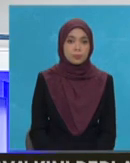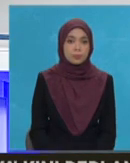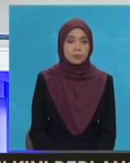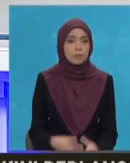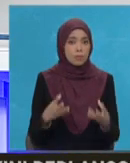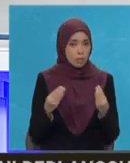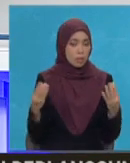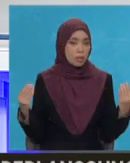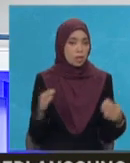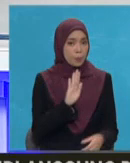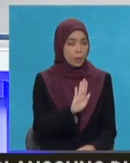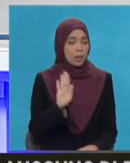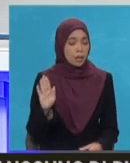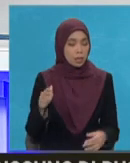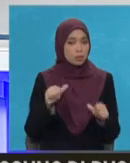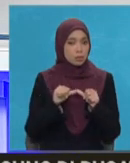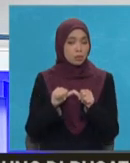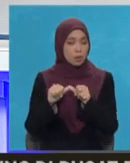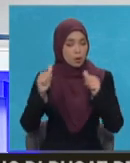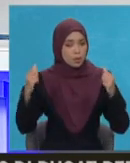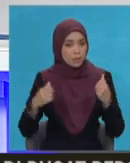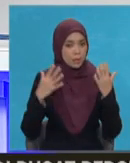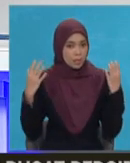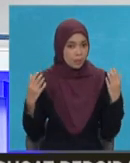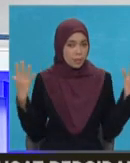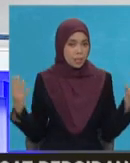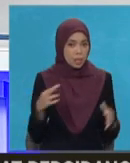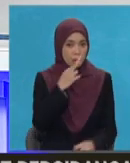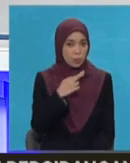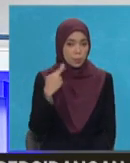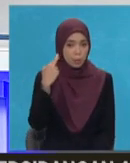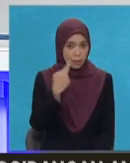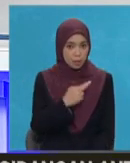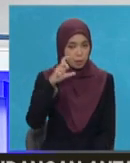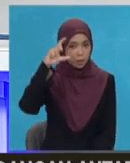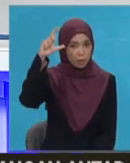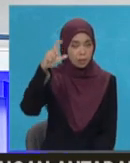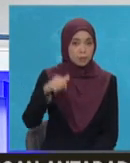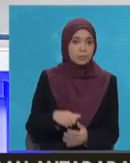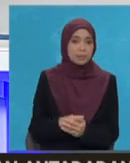berbagai pihak terus menyemarakkan bulan Ramadan dengan mengadakan majelis ke agamaan